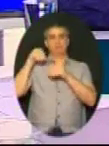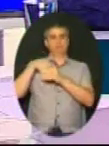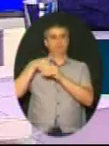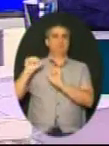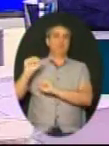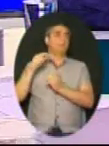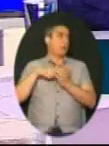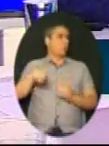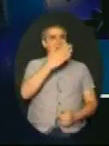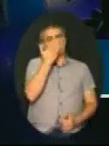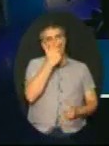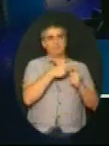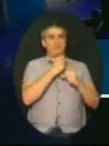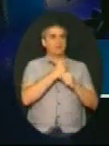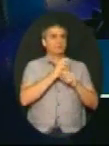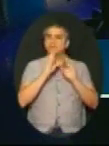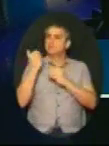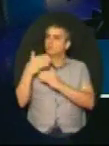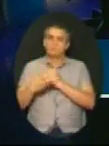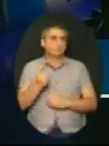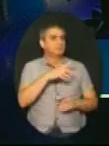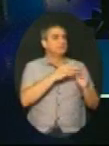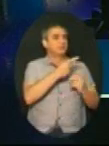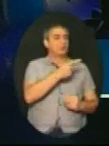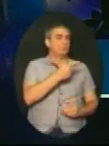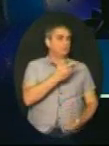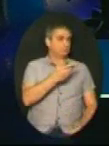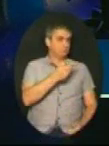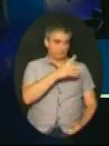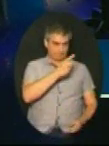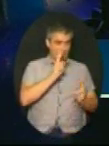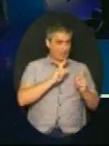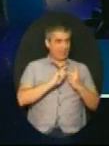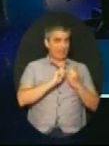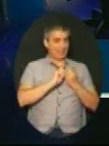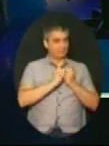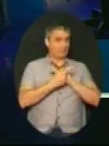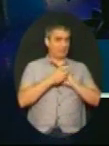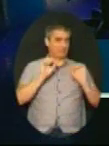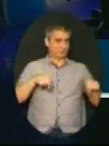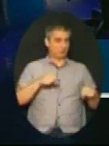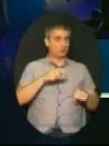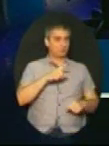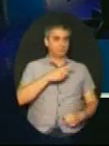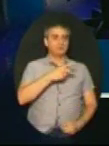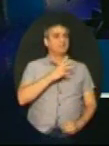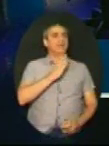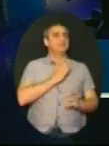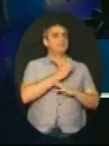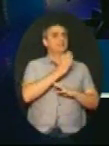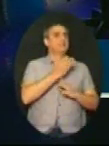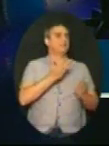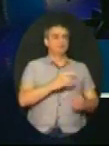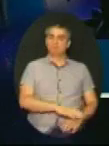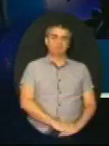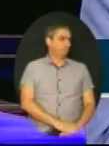אכזבה ממפלגת העבודה. סיימת את הסיכום שלך, סיכום לדעת, האם הם אלטרנטיבה לשלטון, אם יש סיכון, ולאיזה כיוון הם צריכים